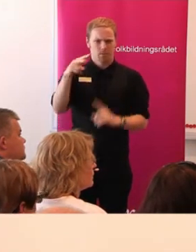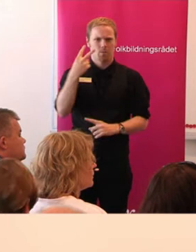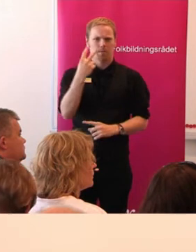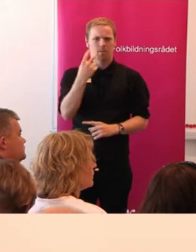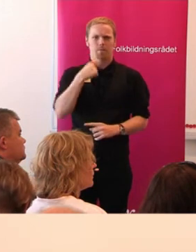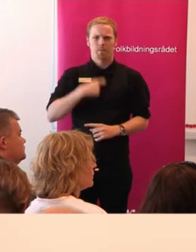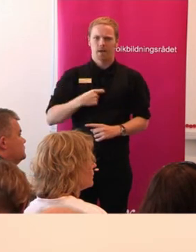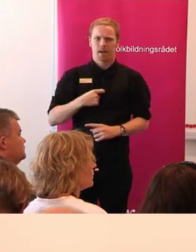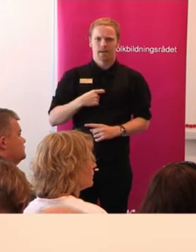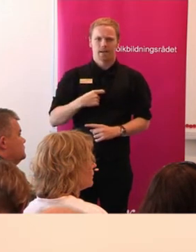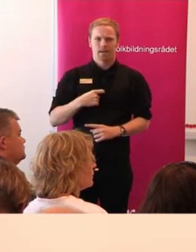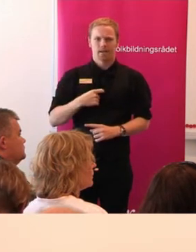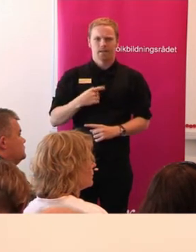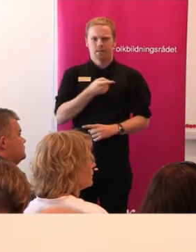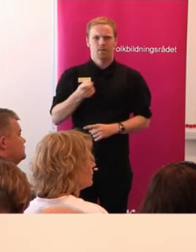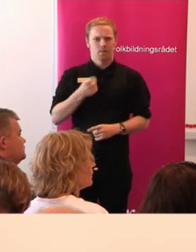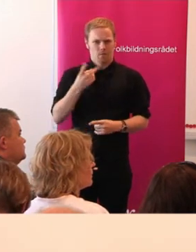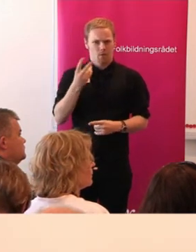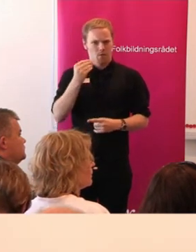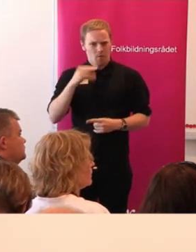bildning.